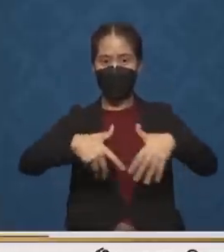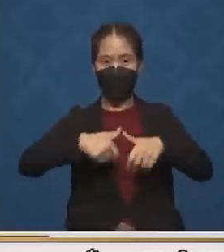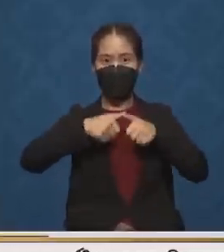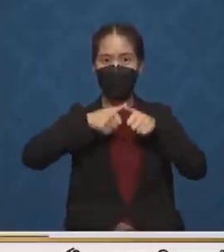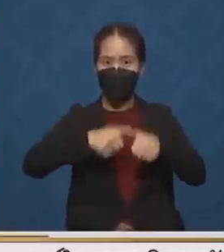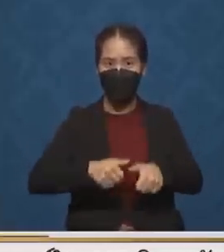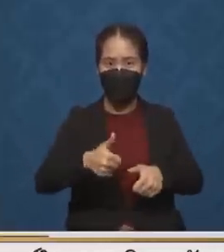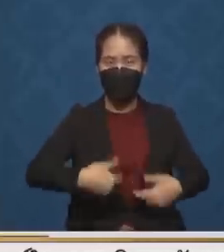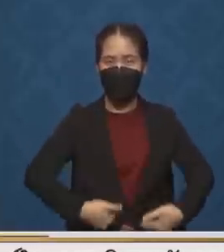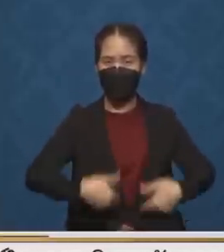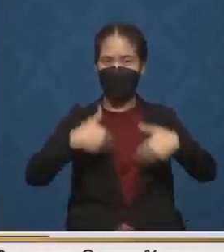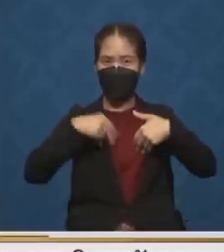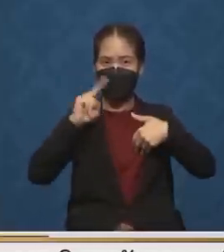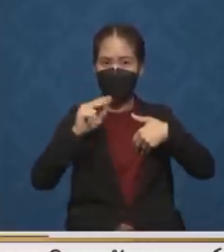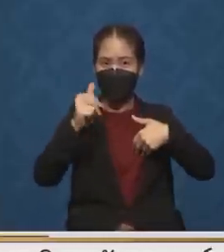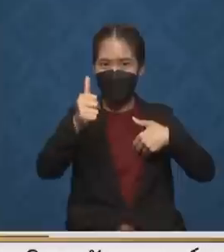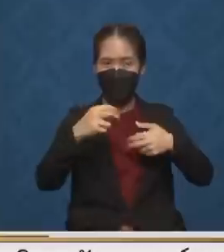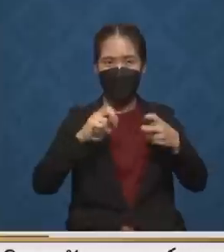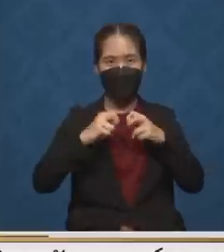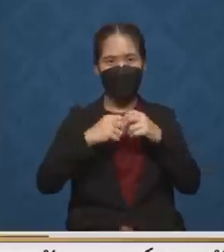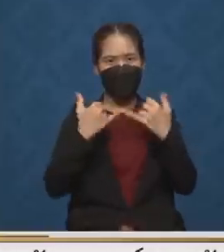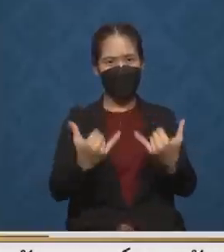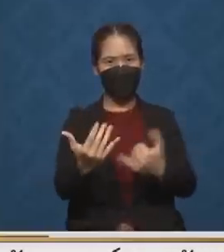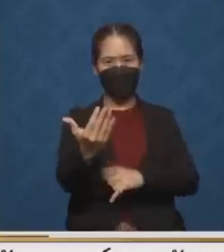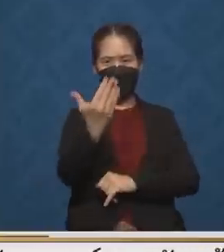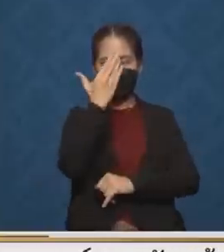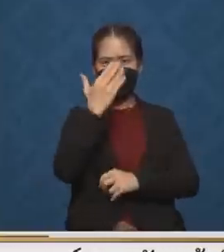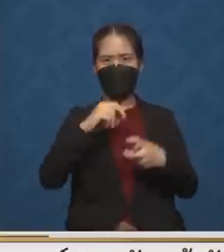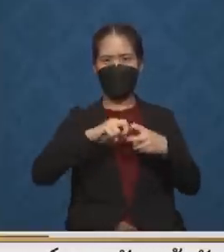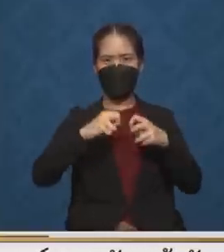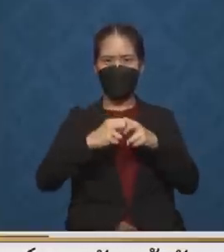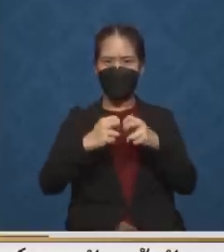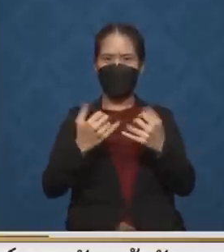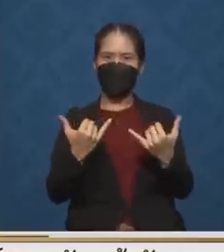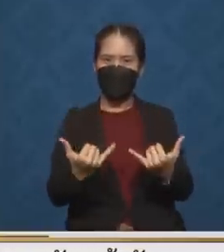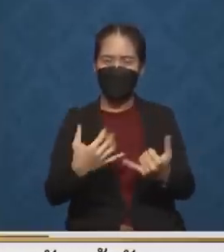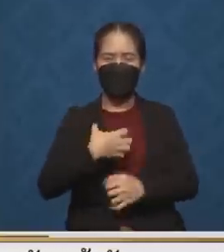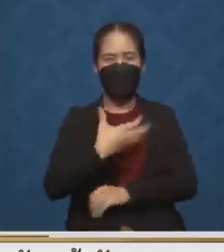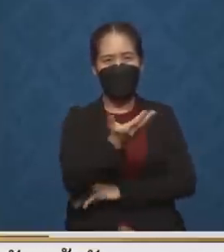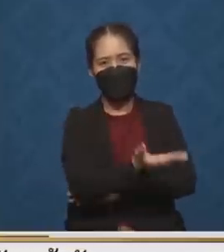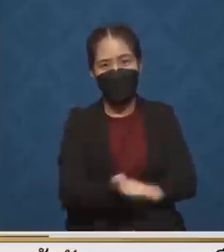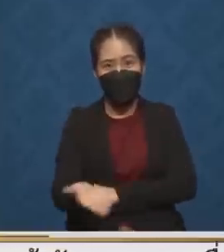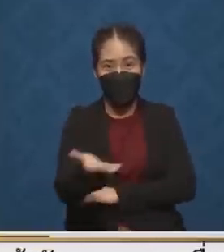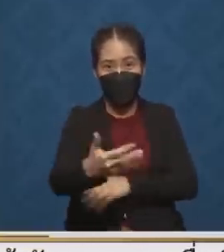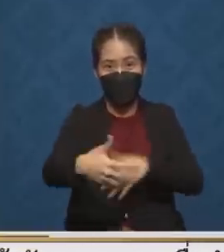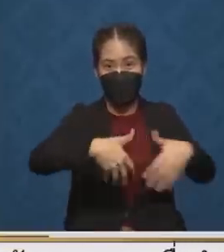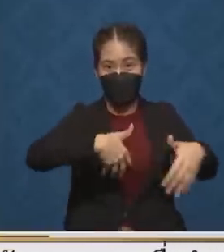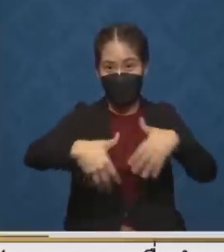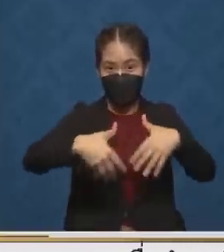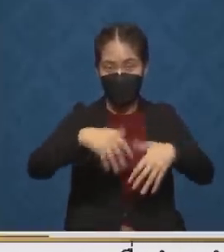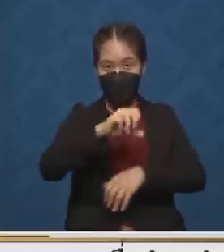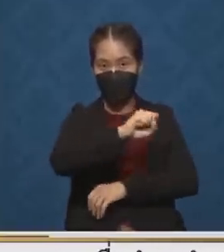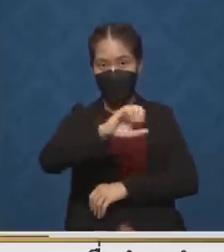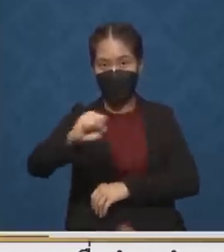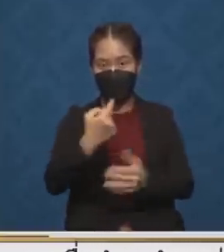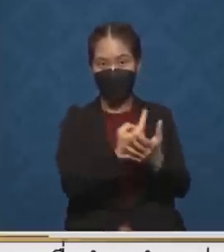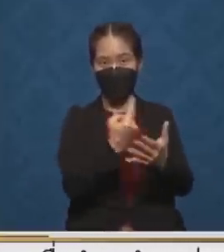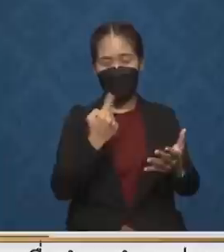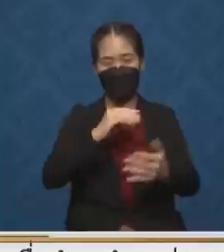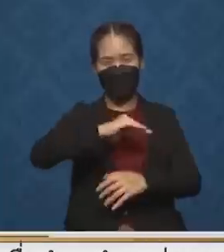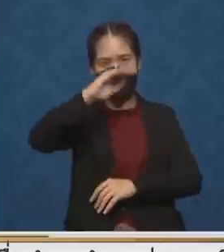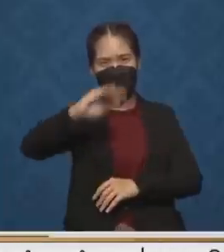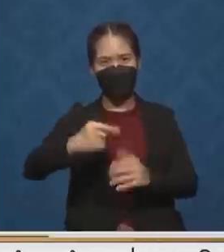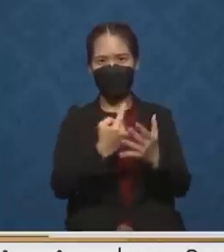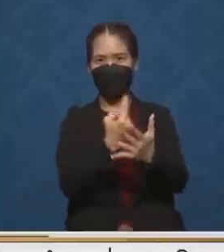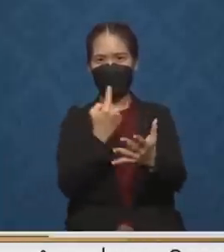ชาชนในสถานการณวิคิครับขันขนานี้ขอให้พน้ประชาชนและเพื่อนสมาชิที่เป็นตัวแทนพน้ประชาช